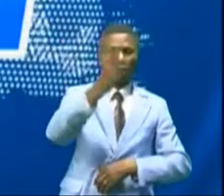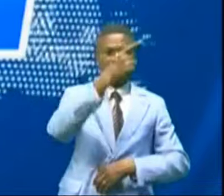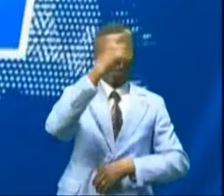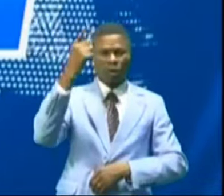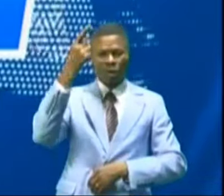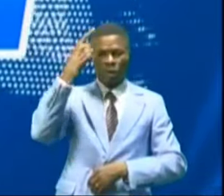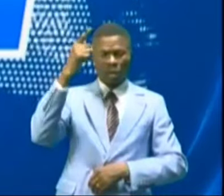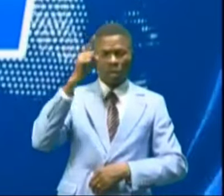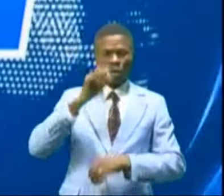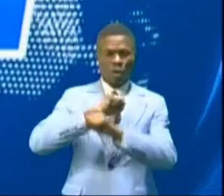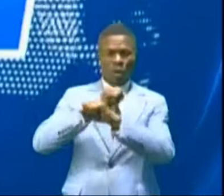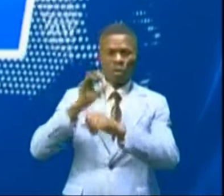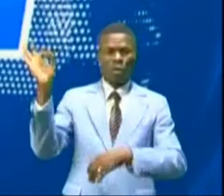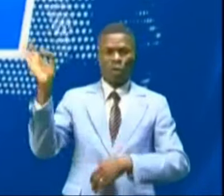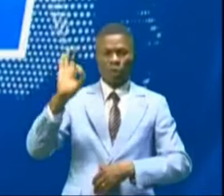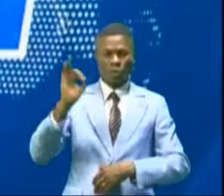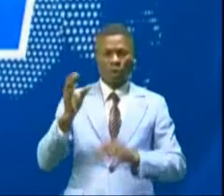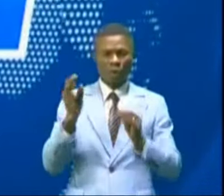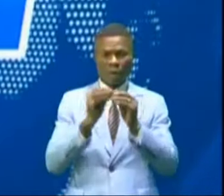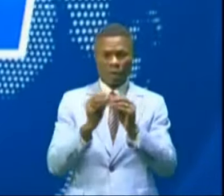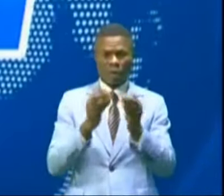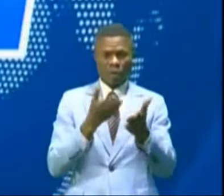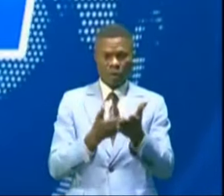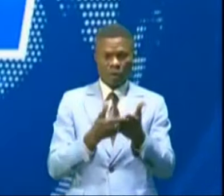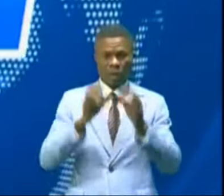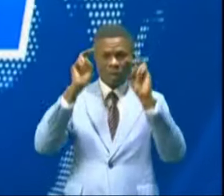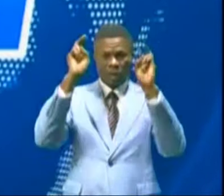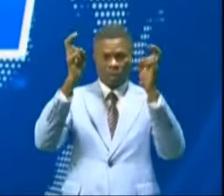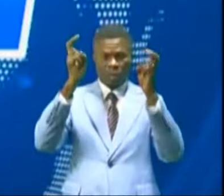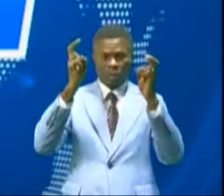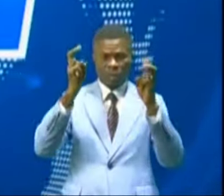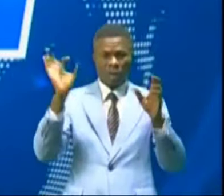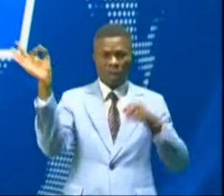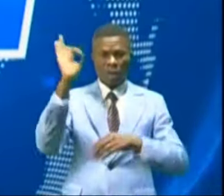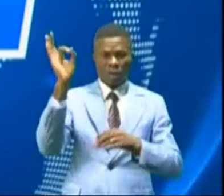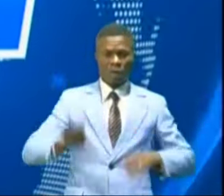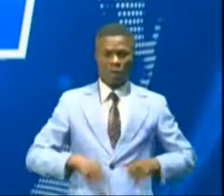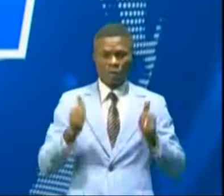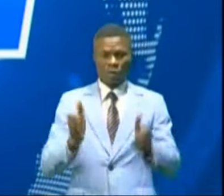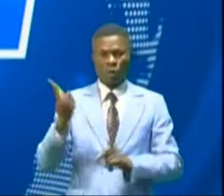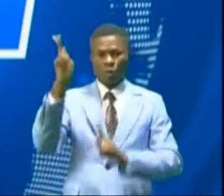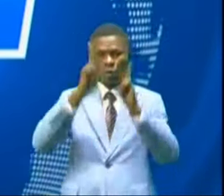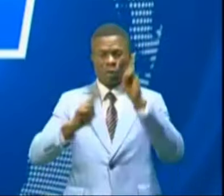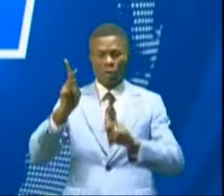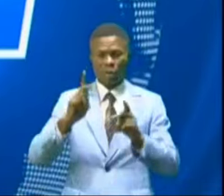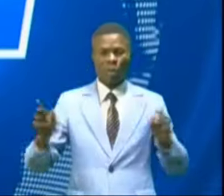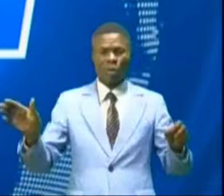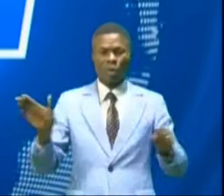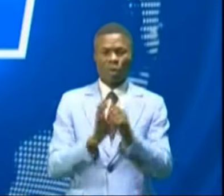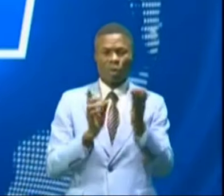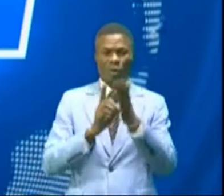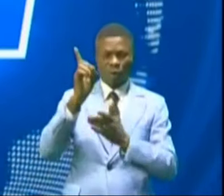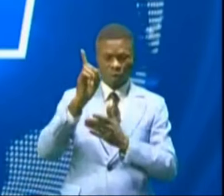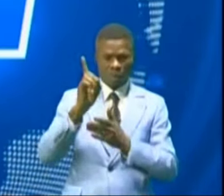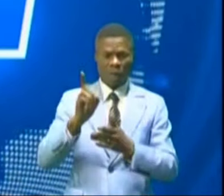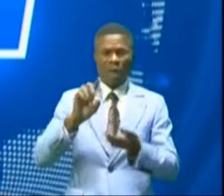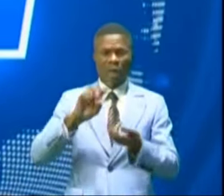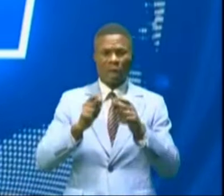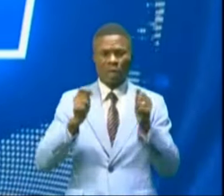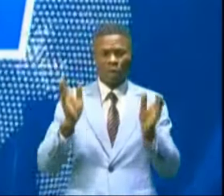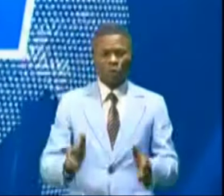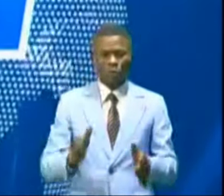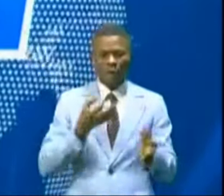de la biodiversité. Ces assises avaient pour thème « Forêts vivantes, peuples émergents, Papi Mbongo et